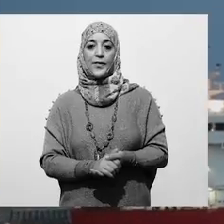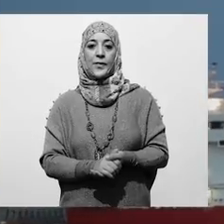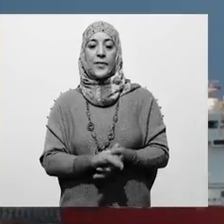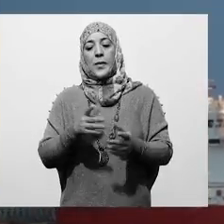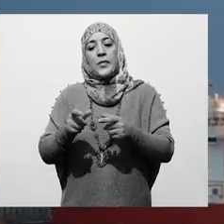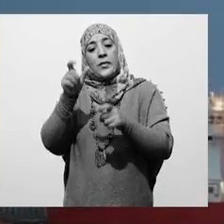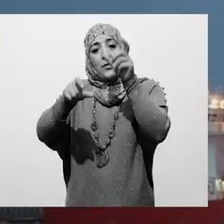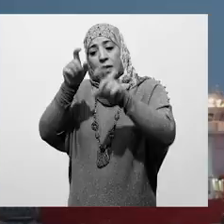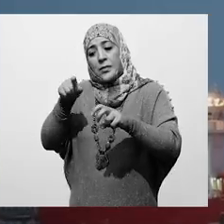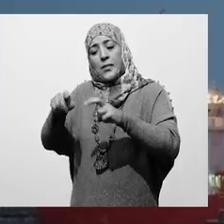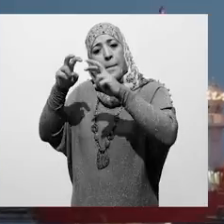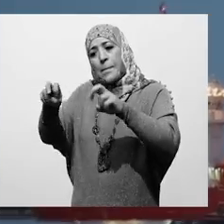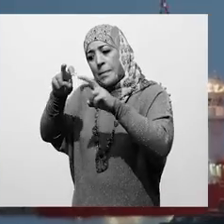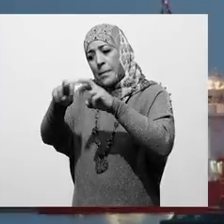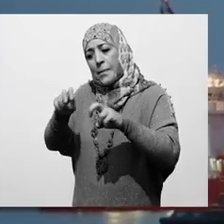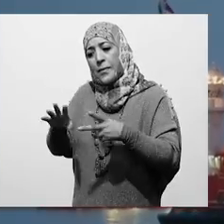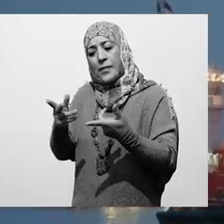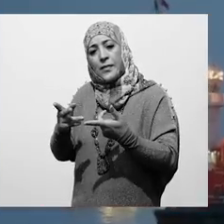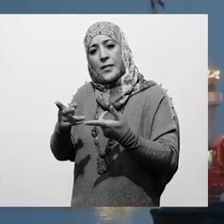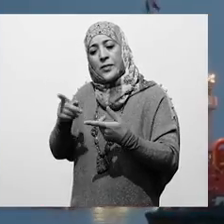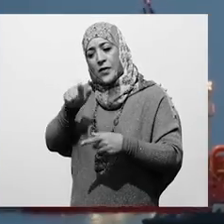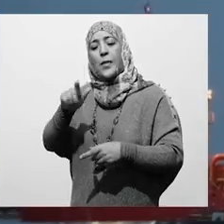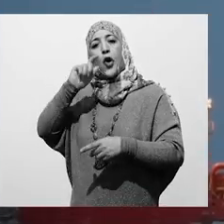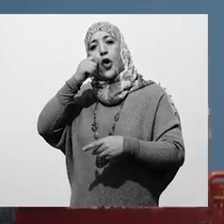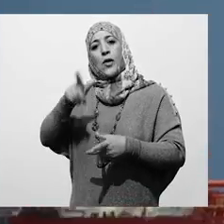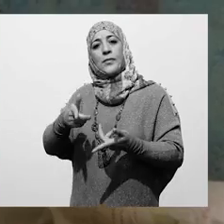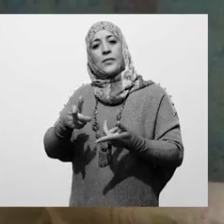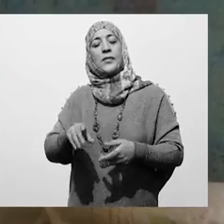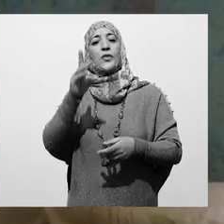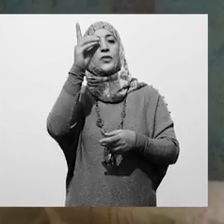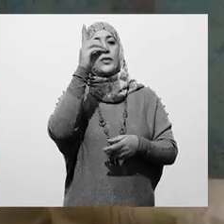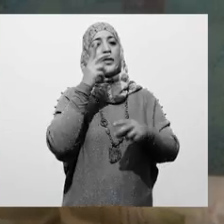Parmi les enquêteurs algériens, y avait Djilul.